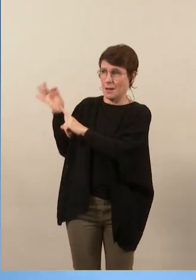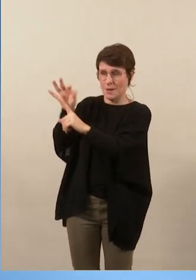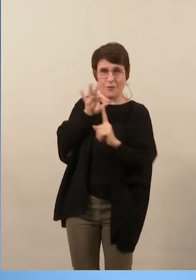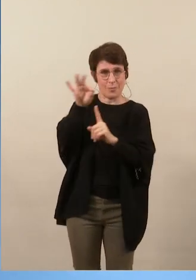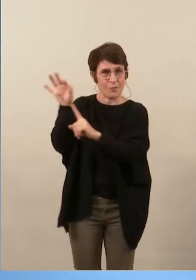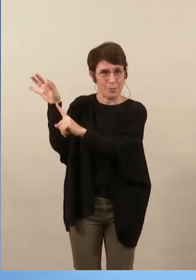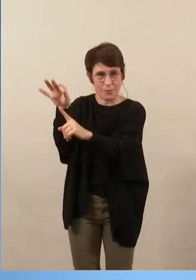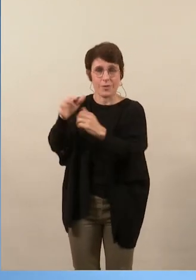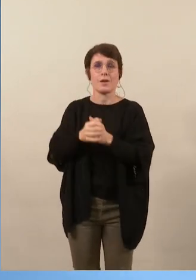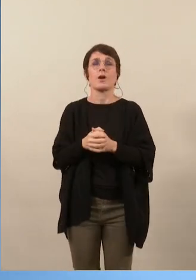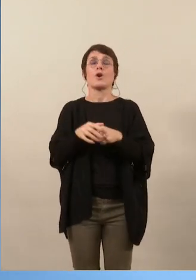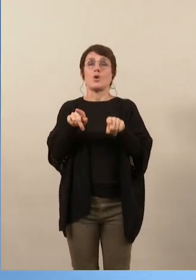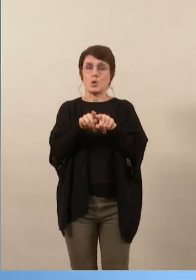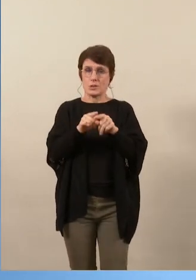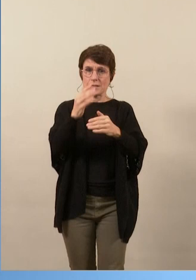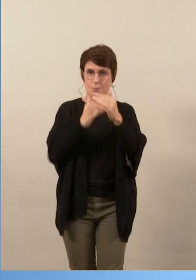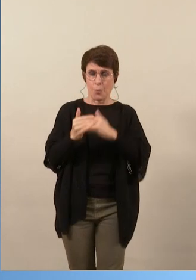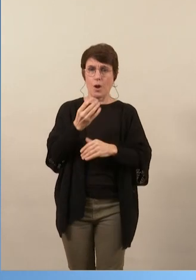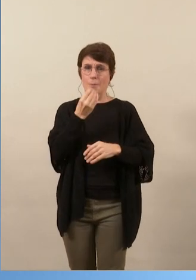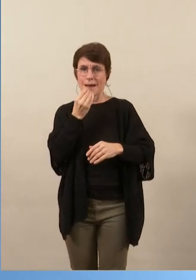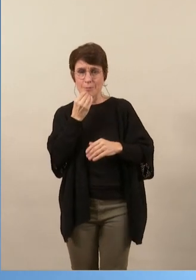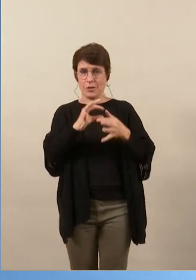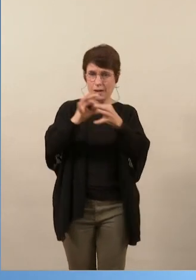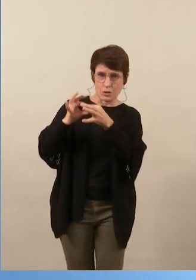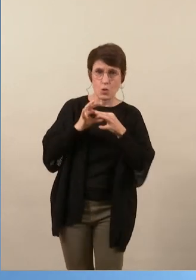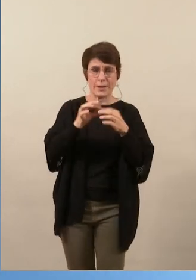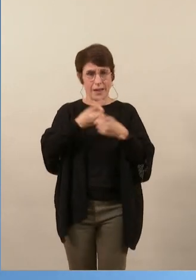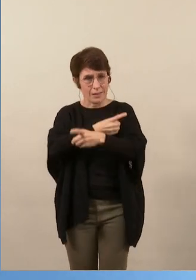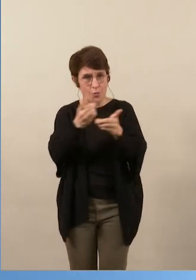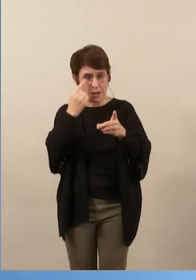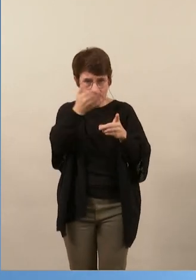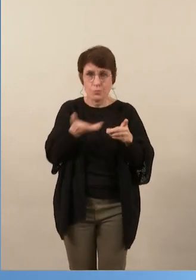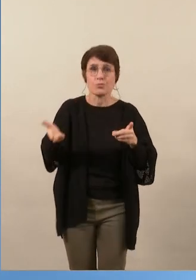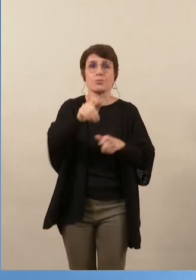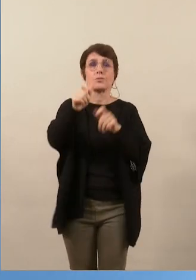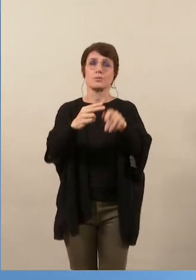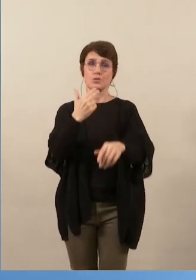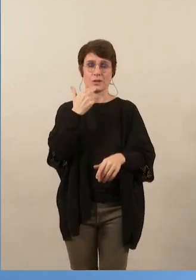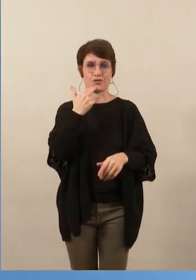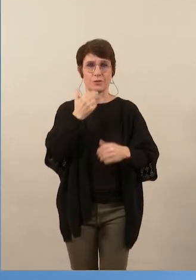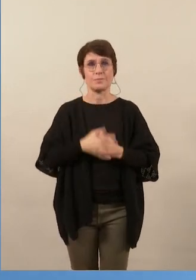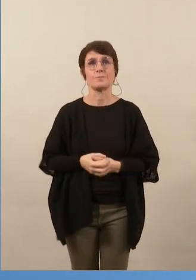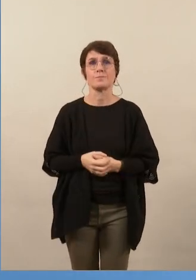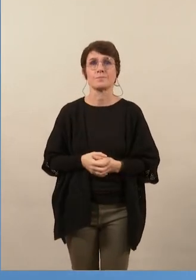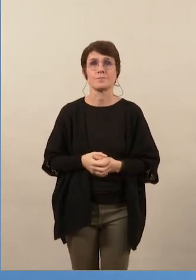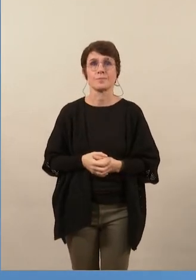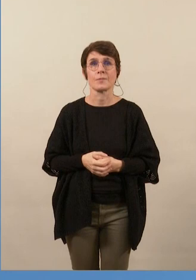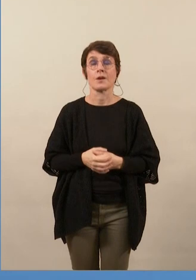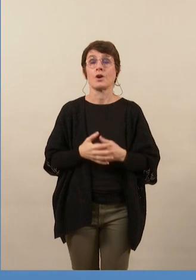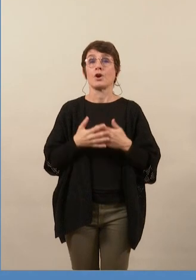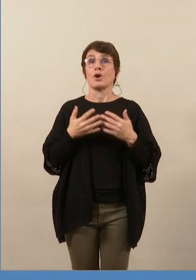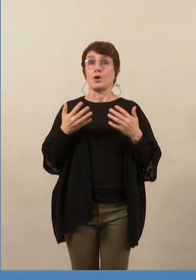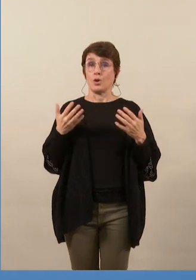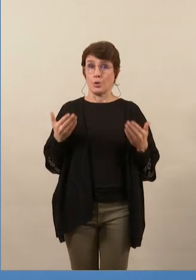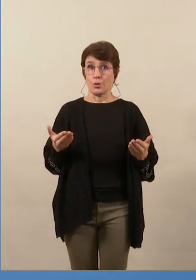promouvant un modèle solidaire démocratique pour les usagers sans plus attendre